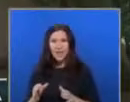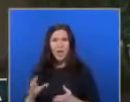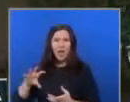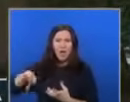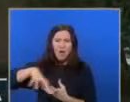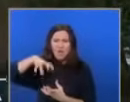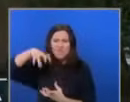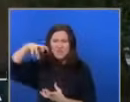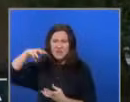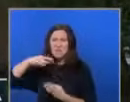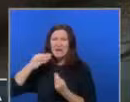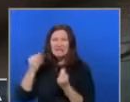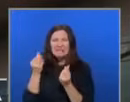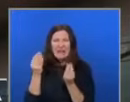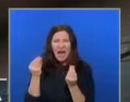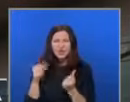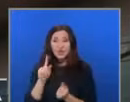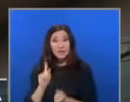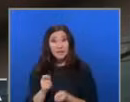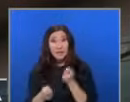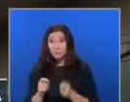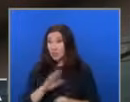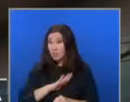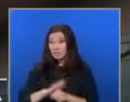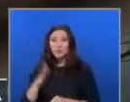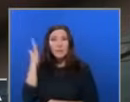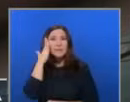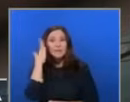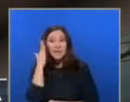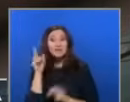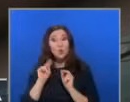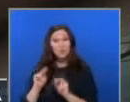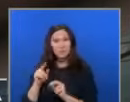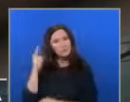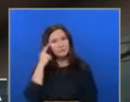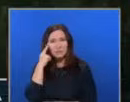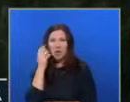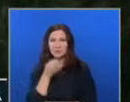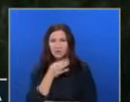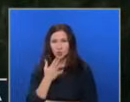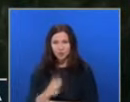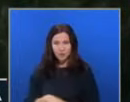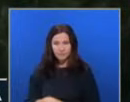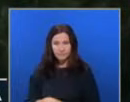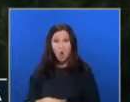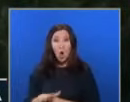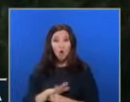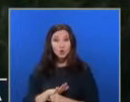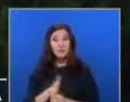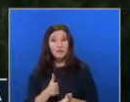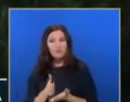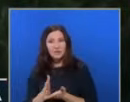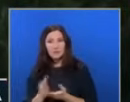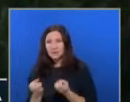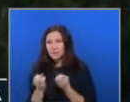дим, сажди и общо взето трябва да бъде ремонтирано. Изцяло министерството е уведомено, знаят за случая. Основната версия